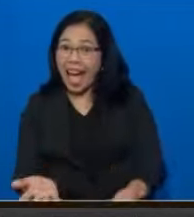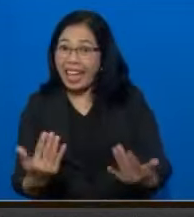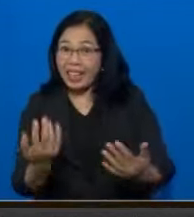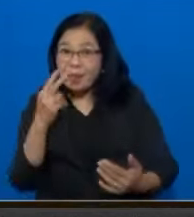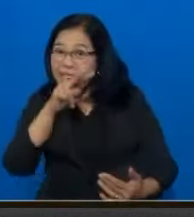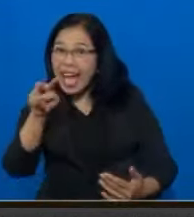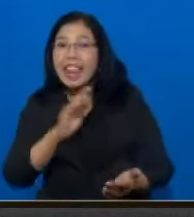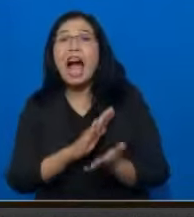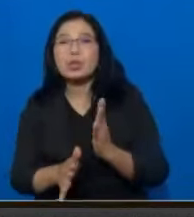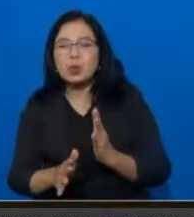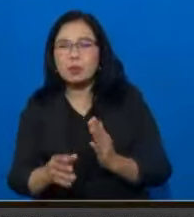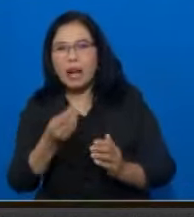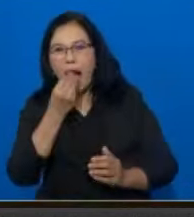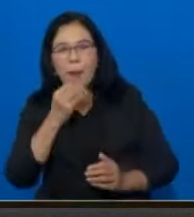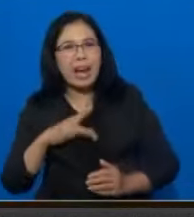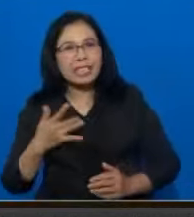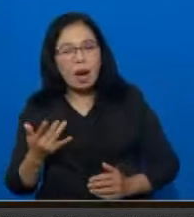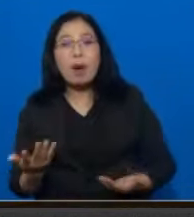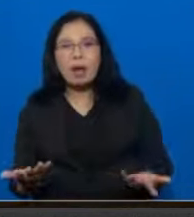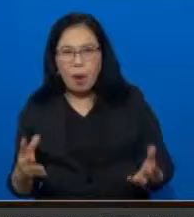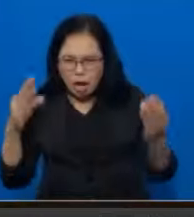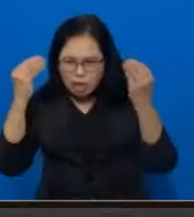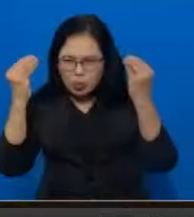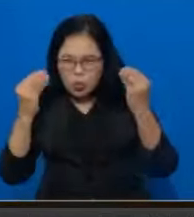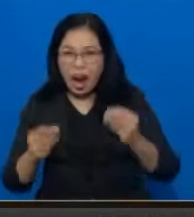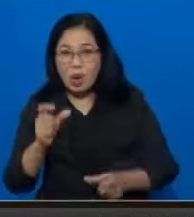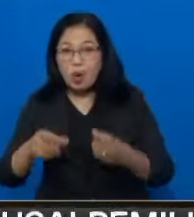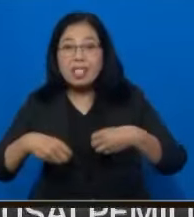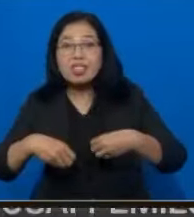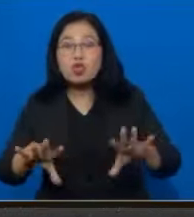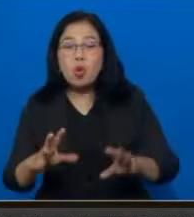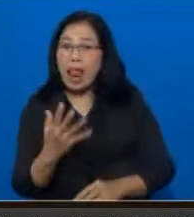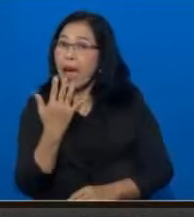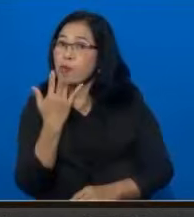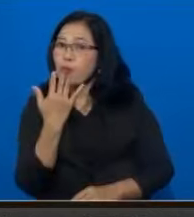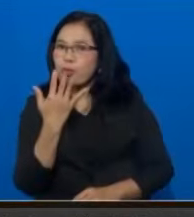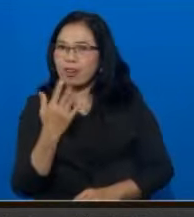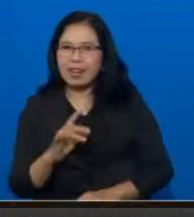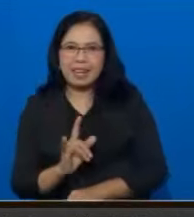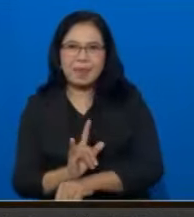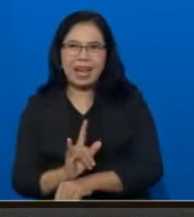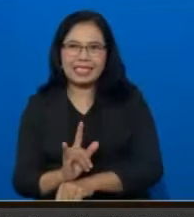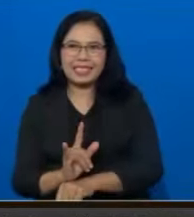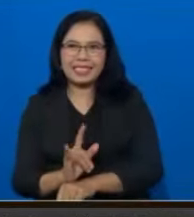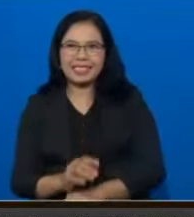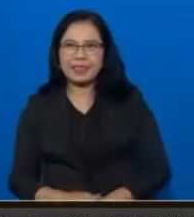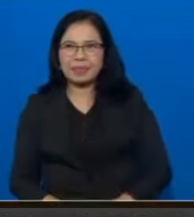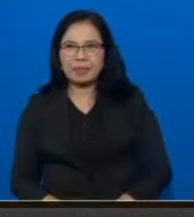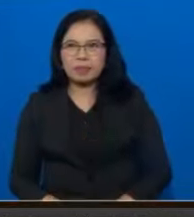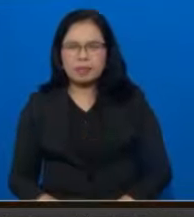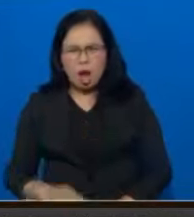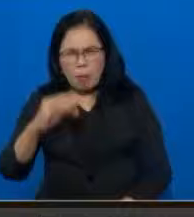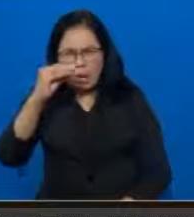untuk melihat dan merasakan kesibukan para pedagang bubur dari kawasan Tambun, mulai dari mengolah aneka topping sampai membuat bubur sejak dini